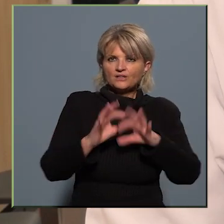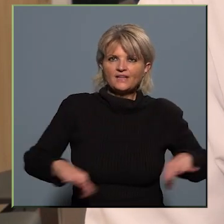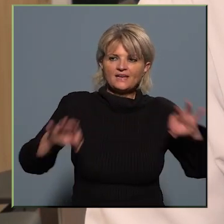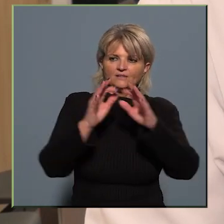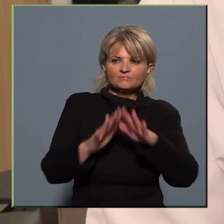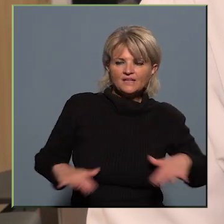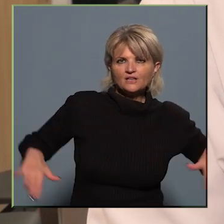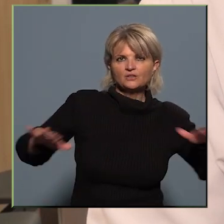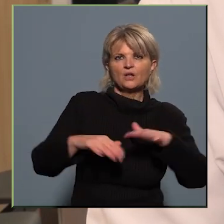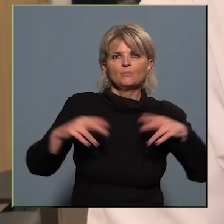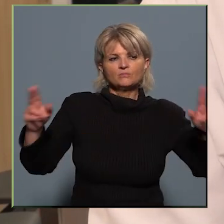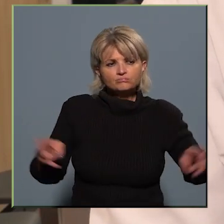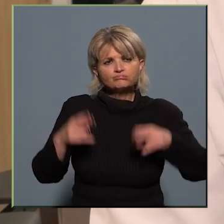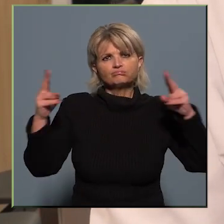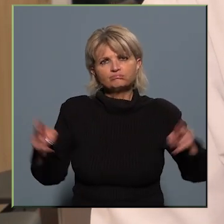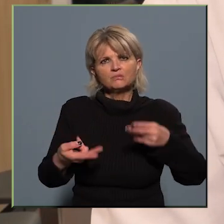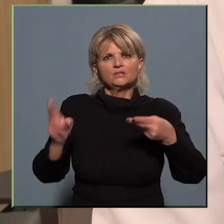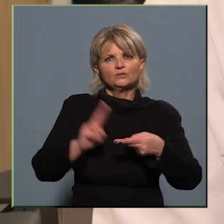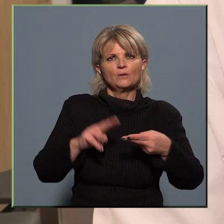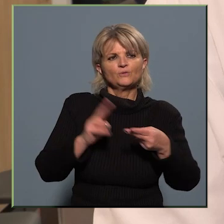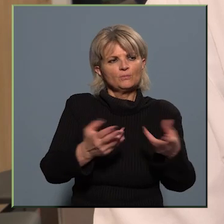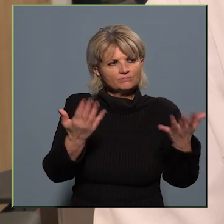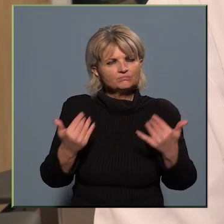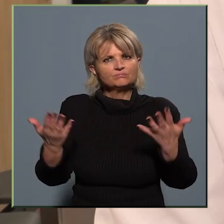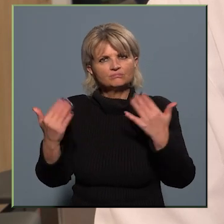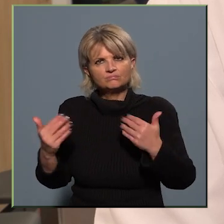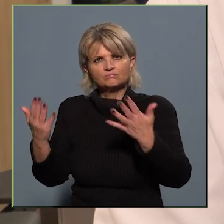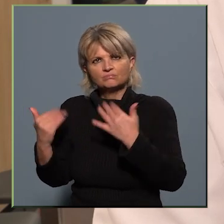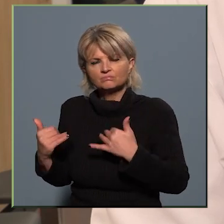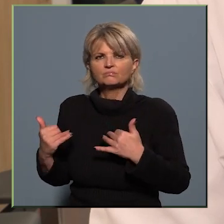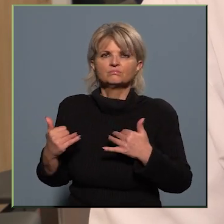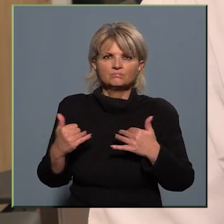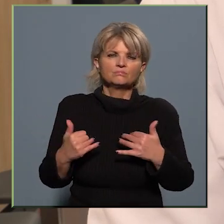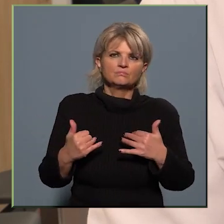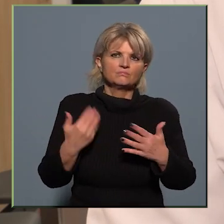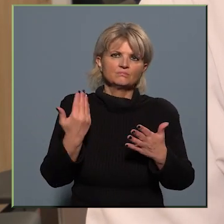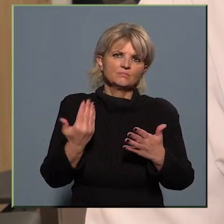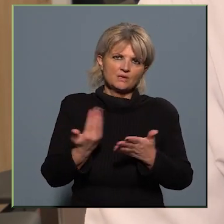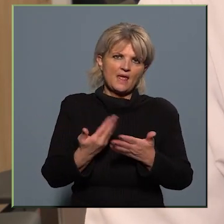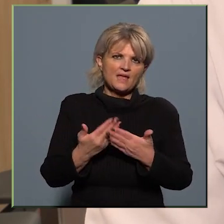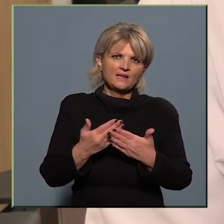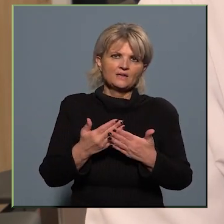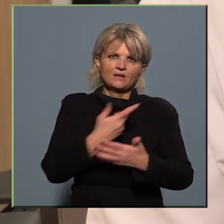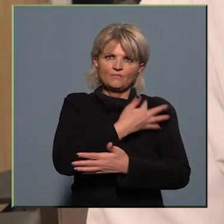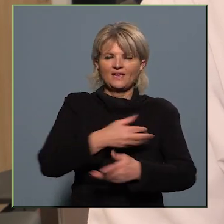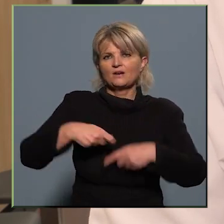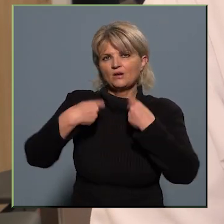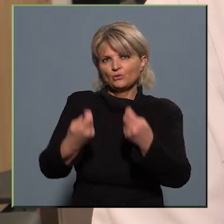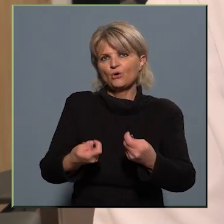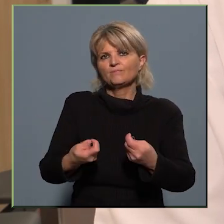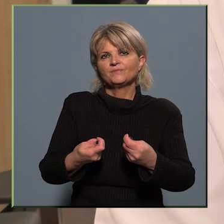társadalmat mozgósítsa, hogy minél több potenciális donorunk legyen. Mi is ebben megpróbáljuk kivenni